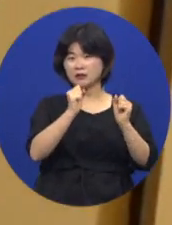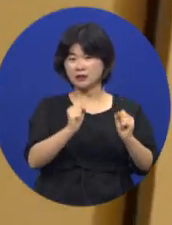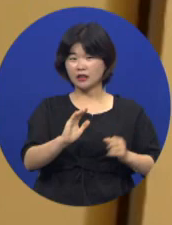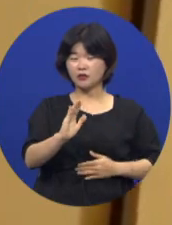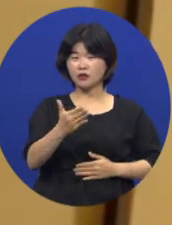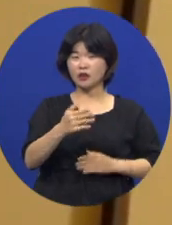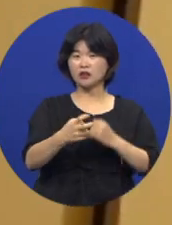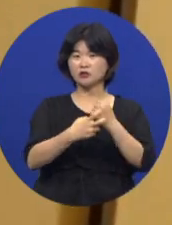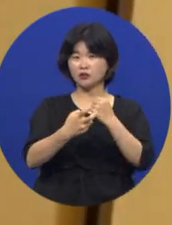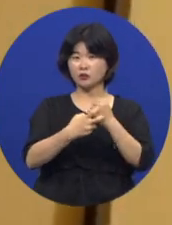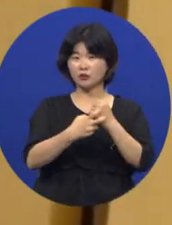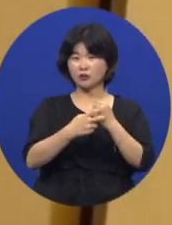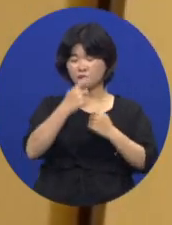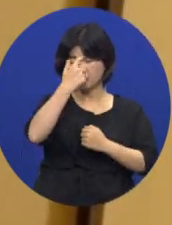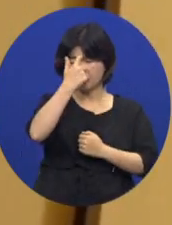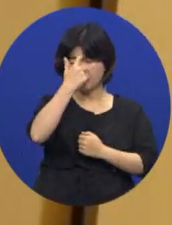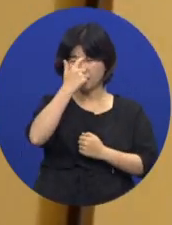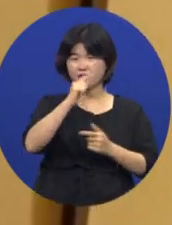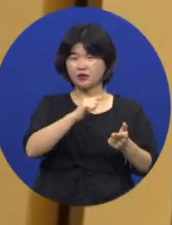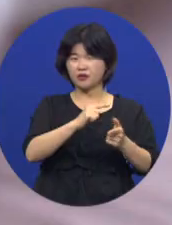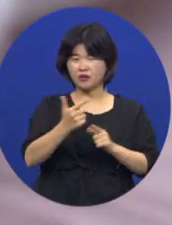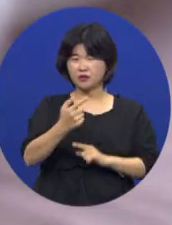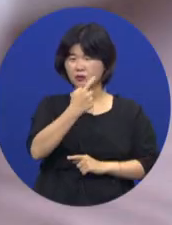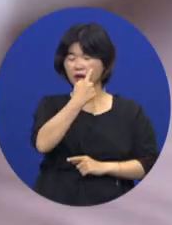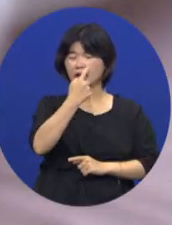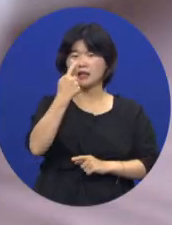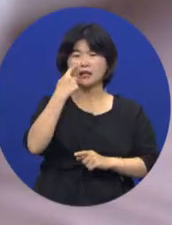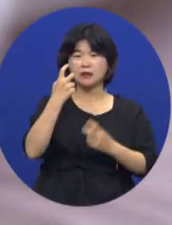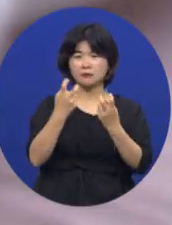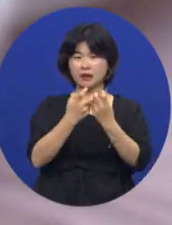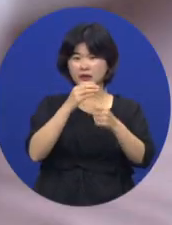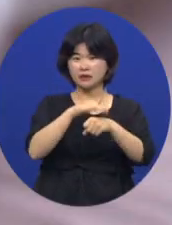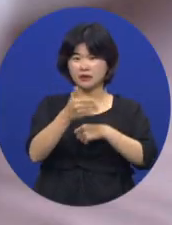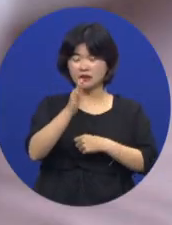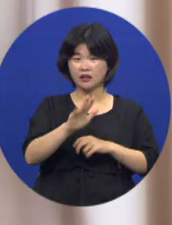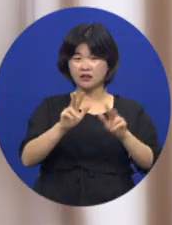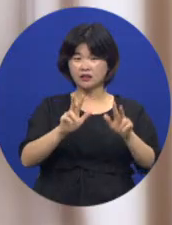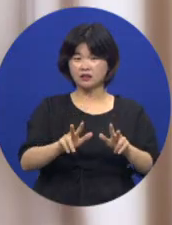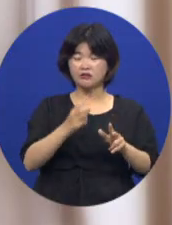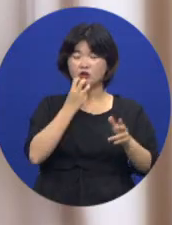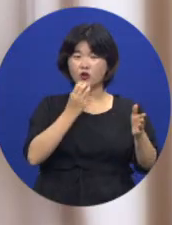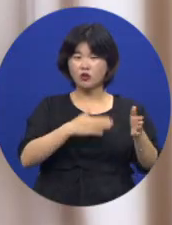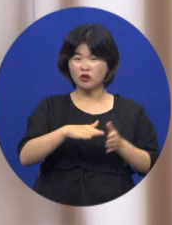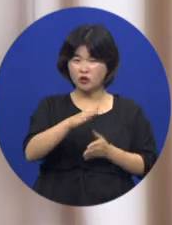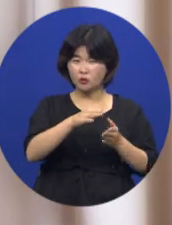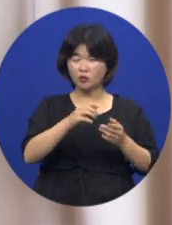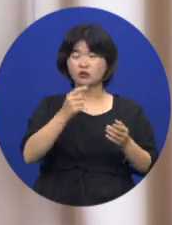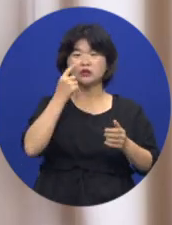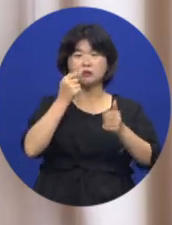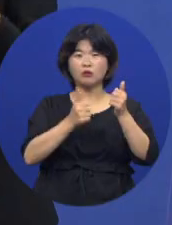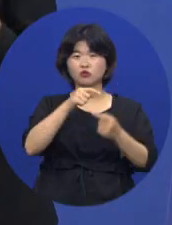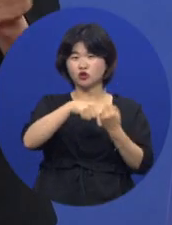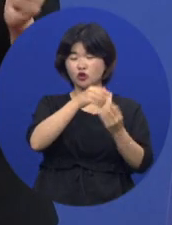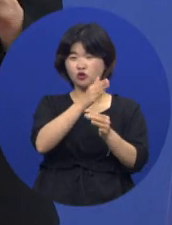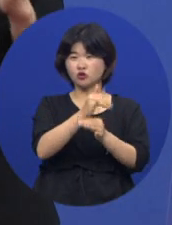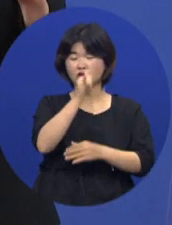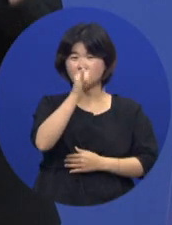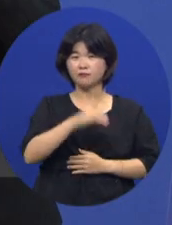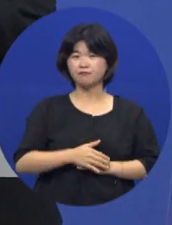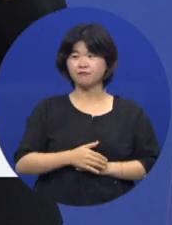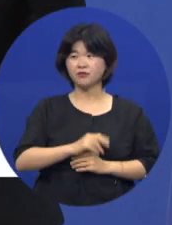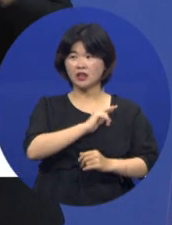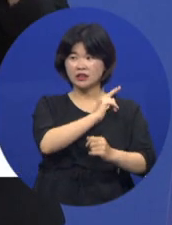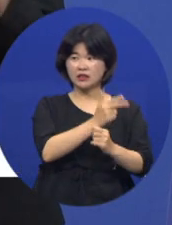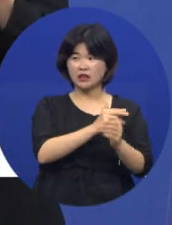의료진이 발열과 산소포화도 등을 확인하는 방식인데 현재 경기도에서 시범 운영되고 있습니다 자격